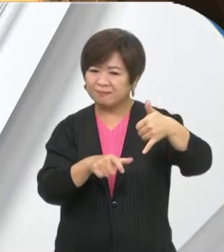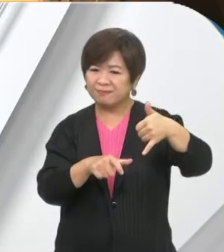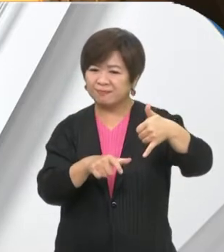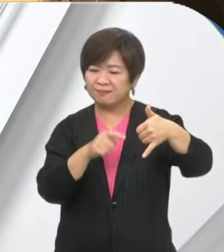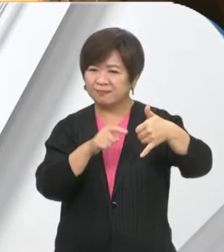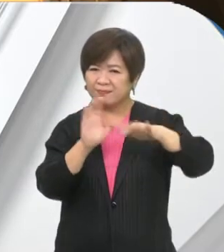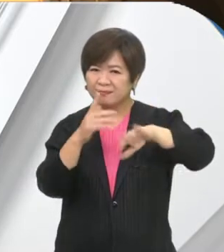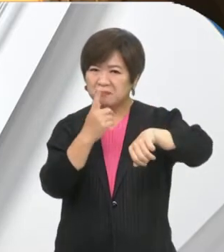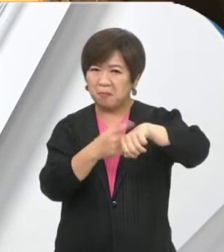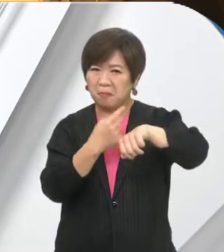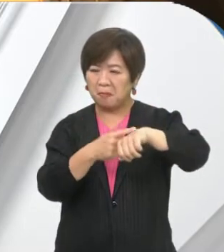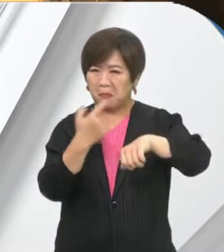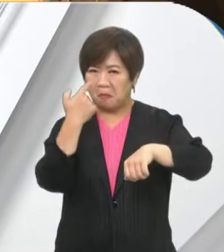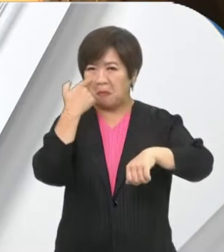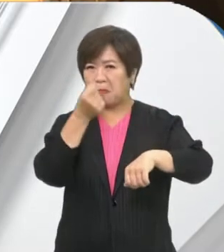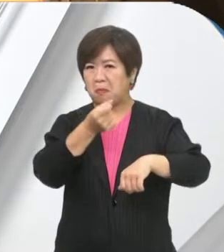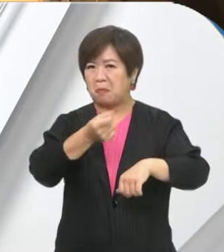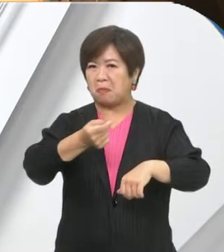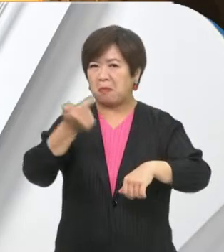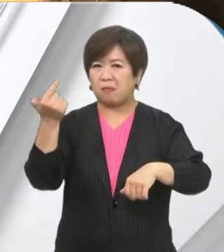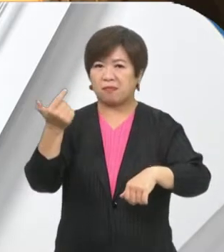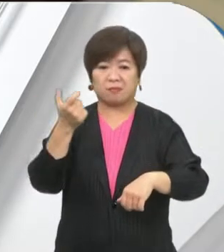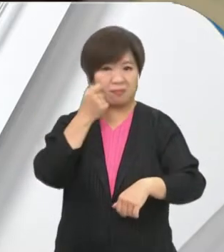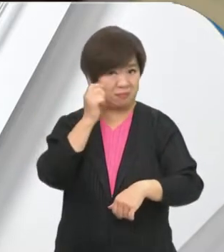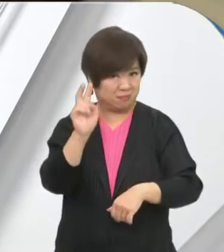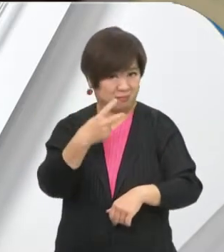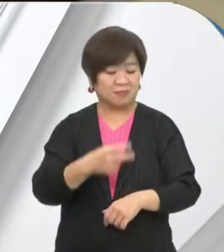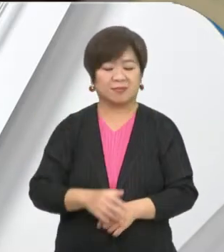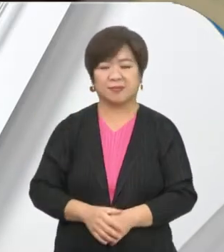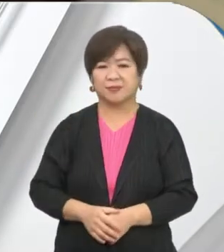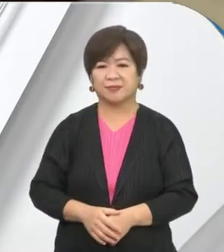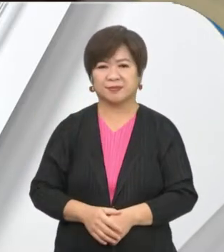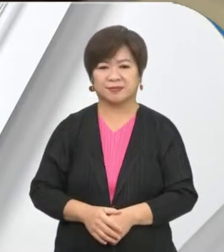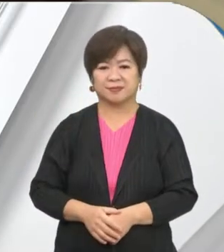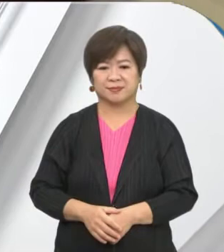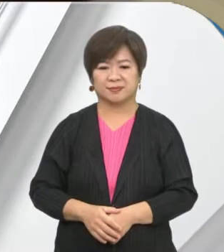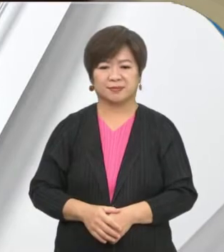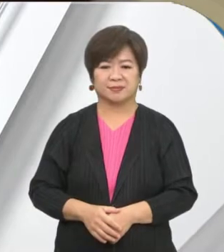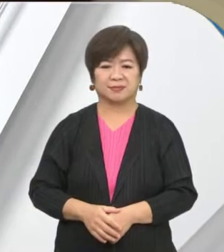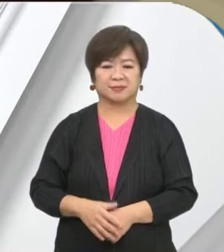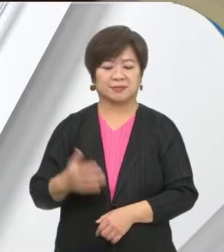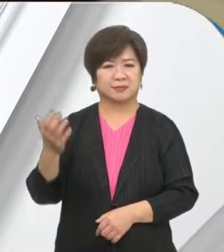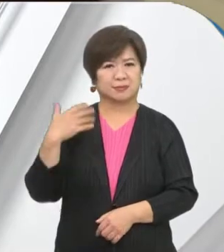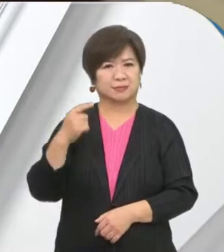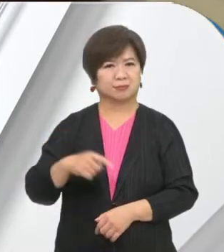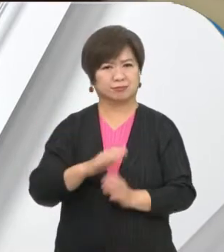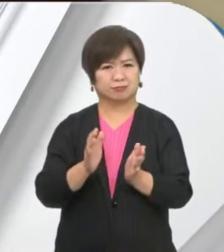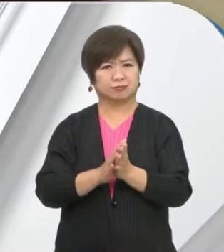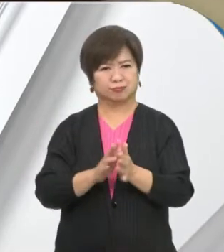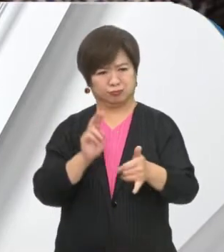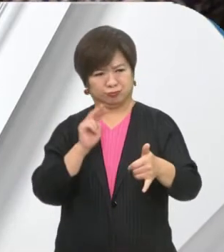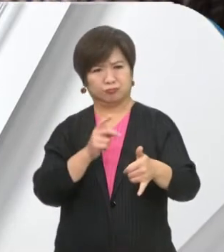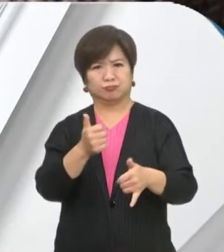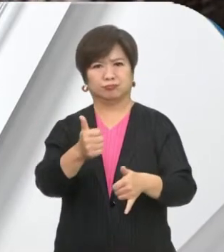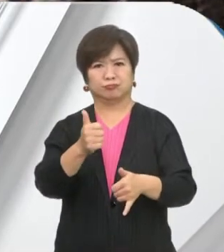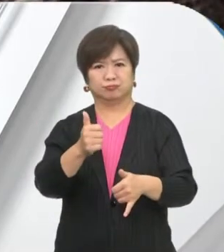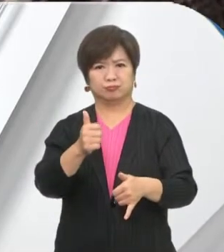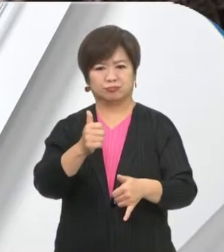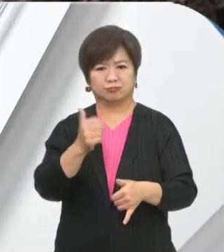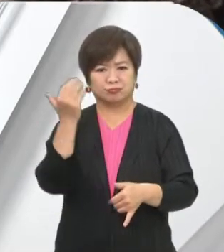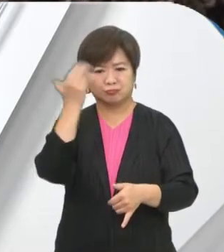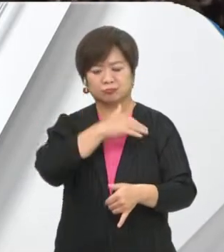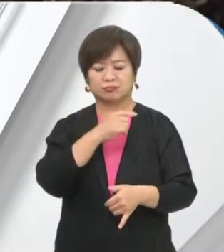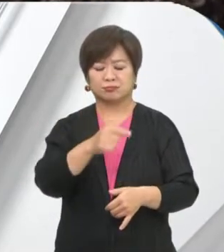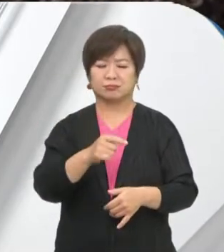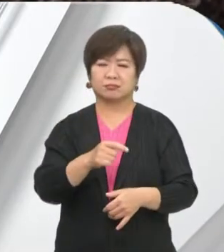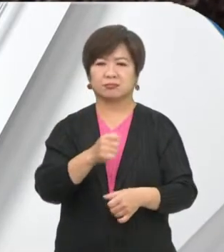个人的风格的出现，那这个很难得的。 该栋是业界能期待的外有好发展，不过其个建筑人